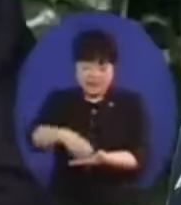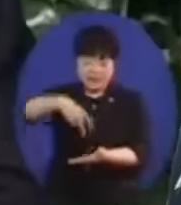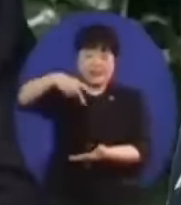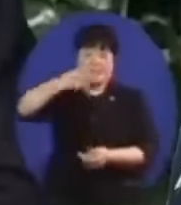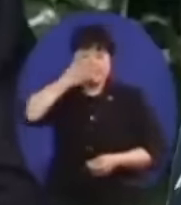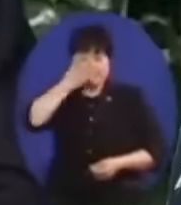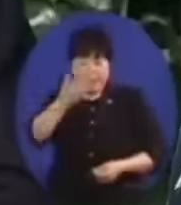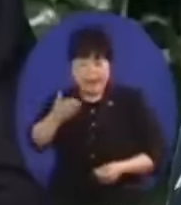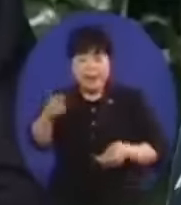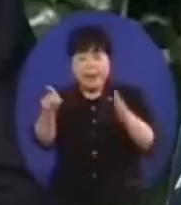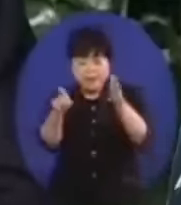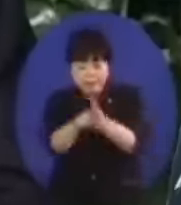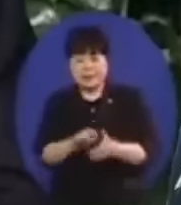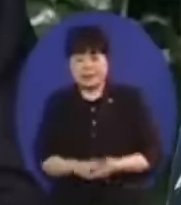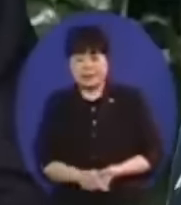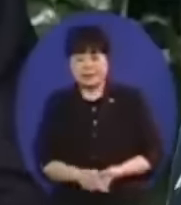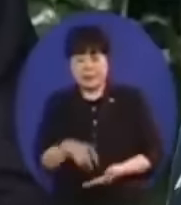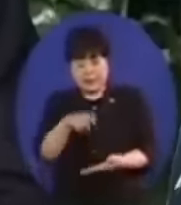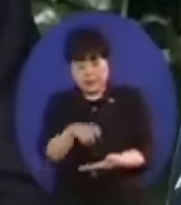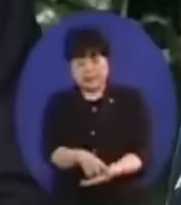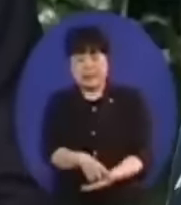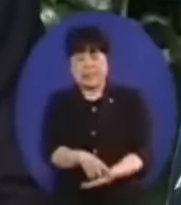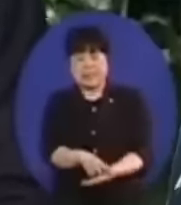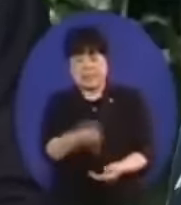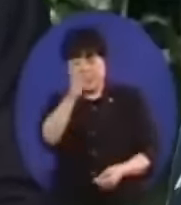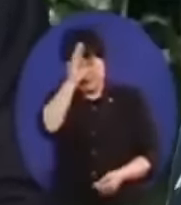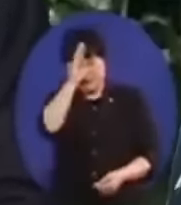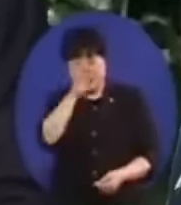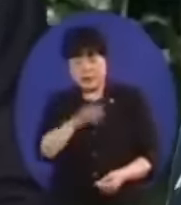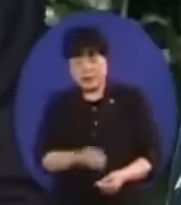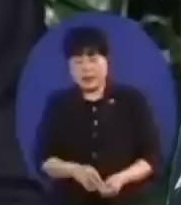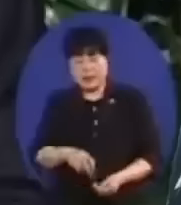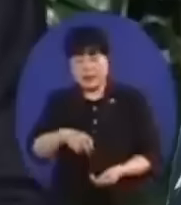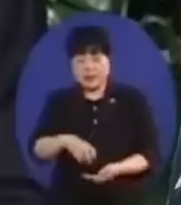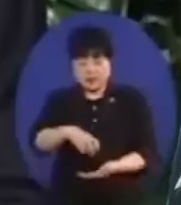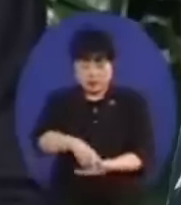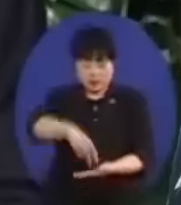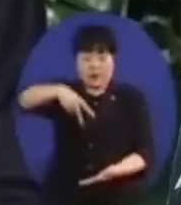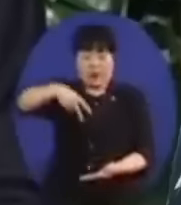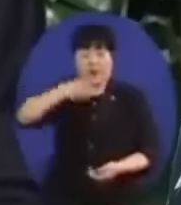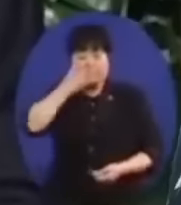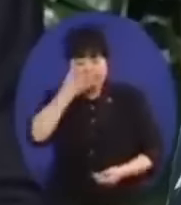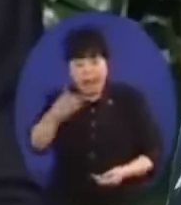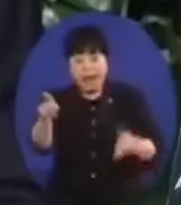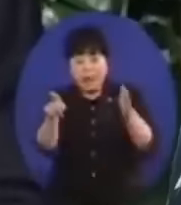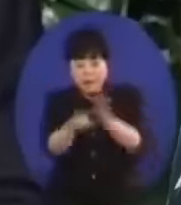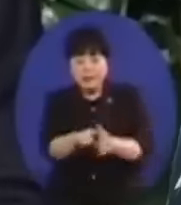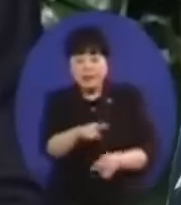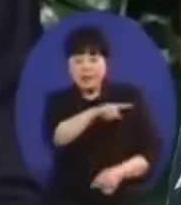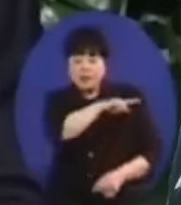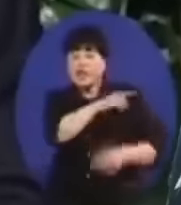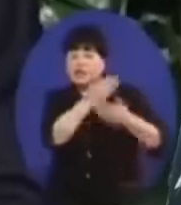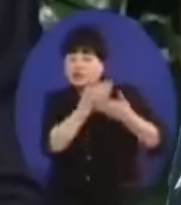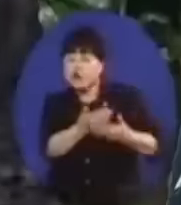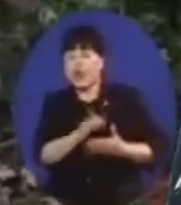자기가 소아마비로 안진뱅이가 되었는데 나을 것이라고 믿는 것이 가장 중요하다.